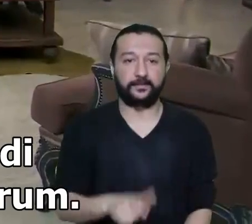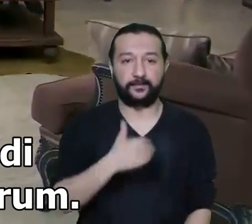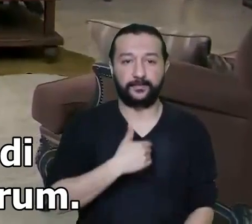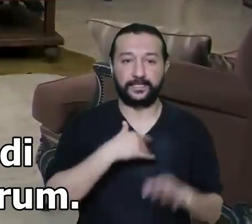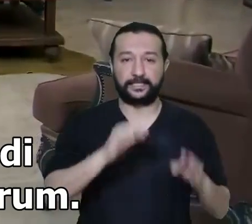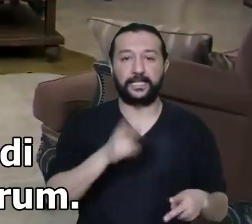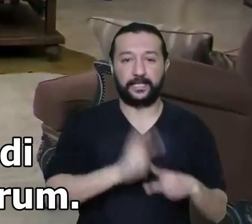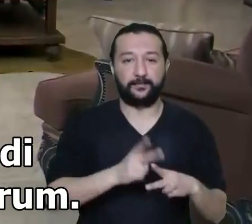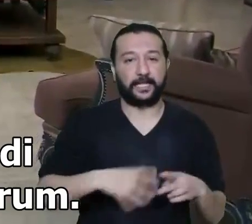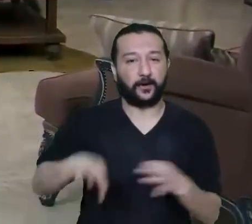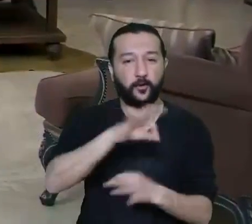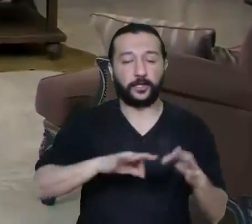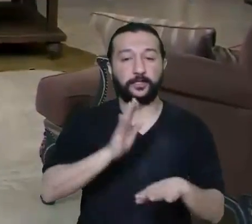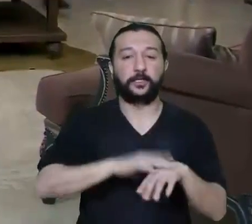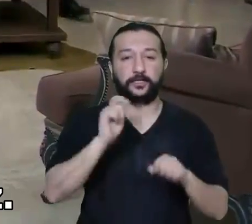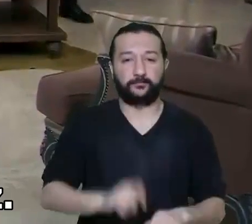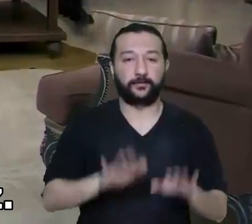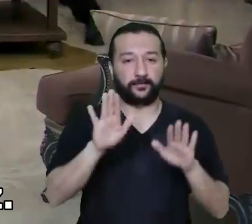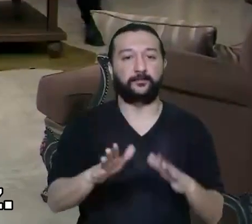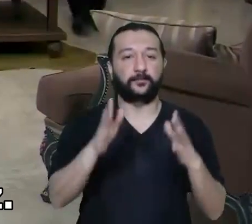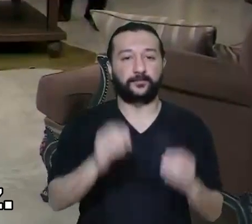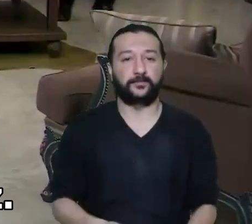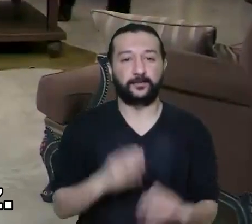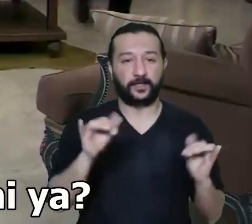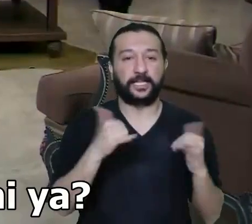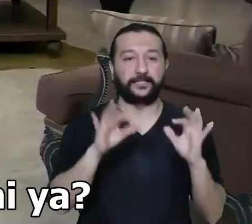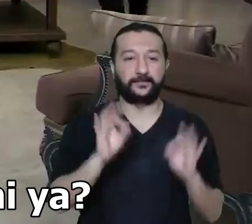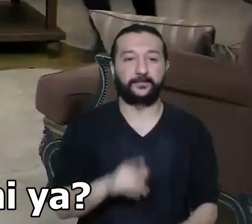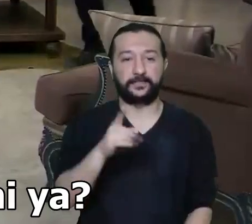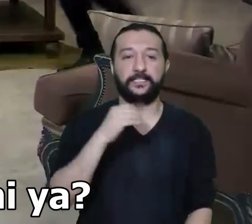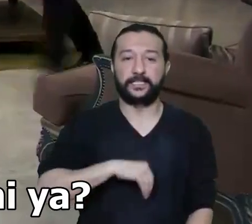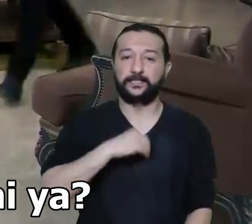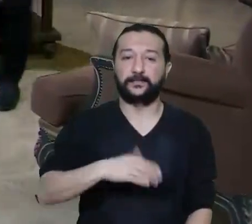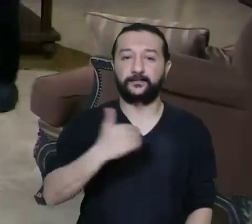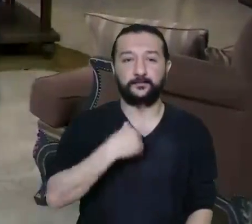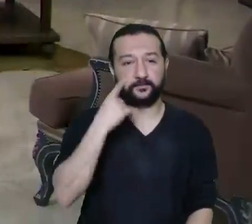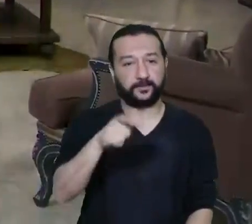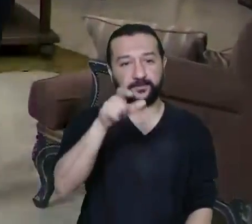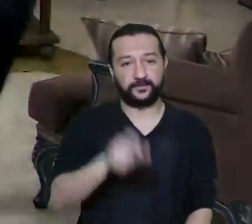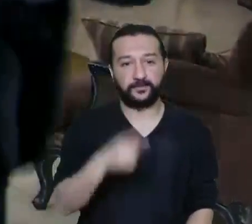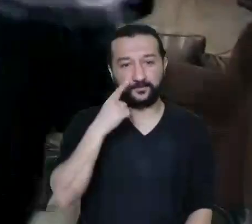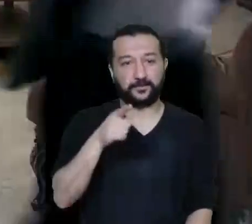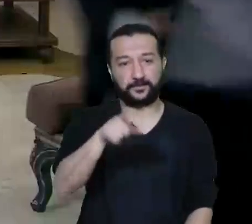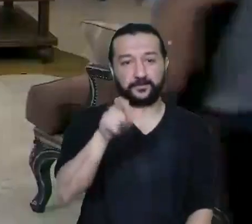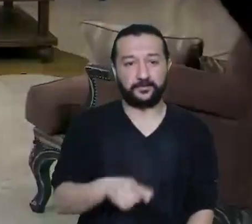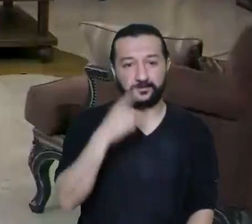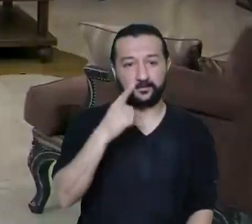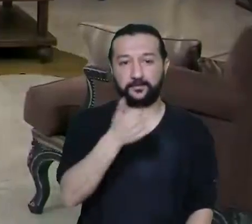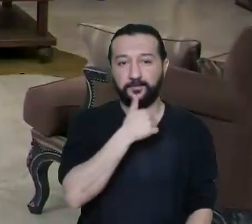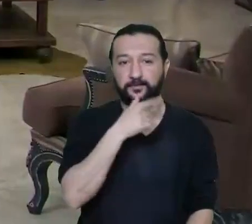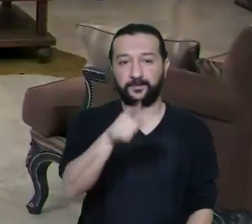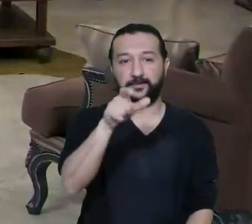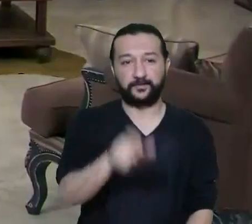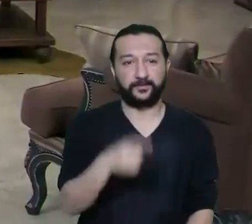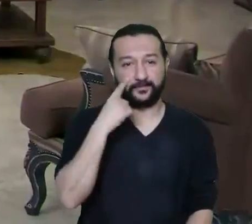Ben şimdi hemen gidip her şeyi organize ediyorum. Tamam. Çok iyi. Sen ne zannettin bak beni ya? Sen, bak sen.